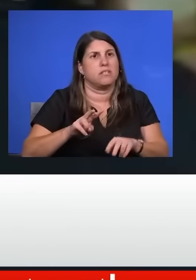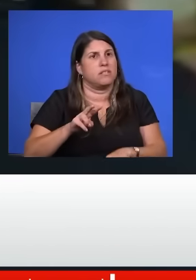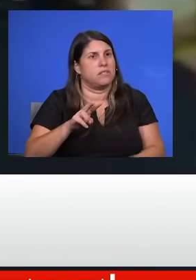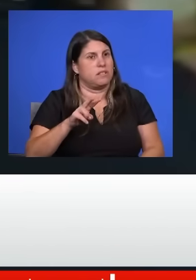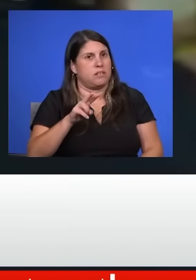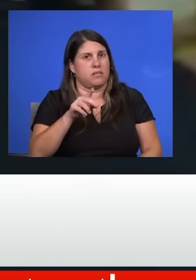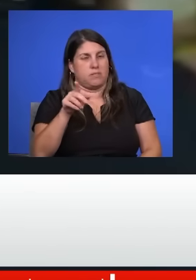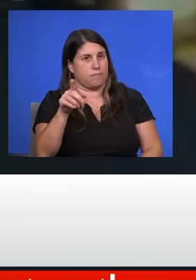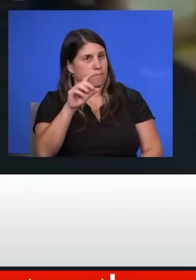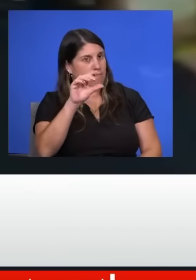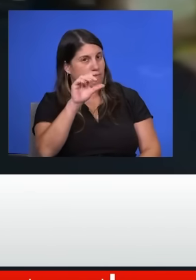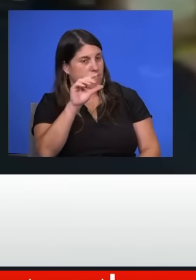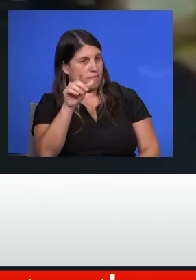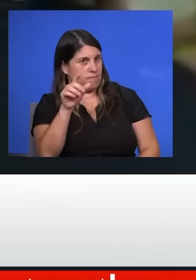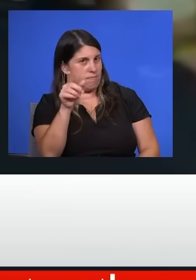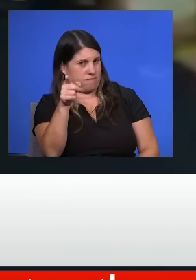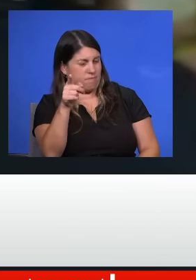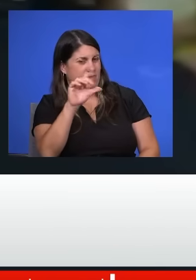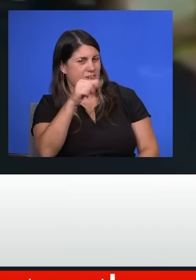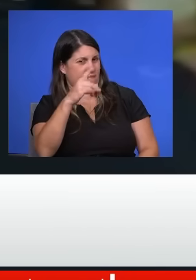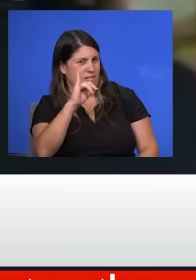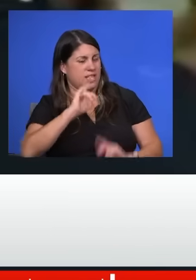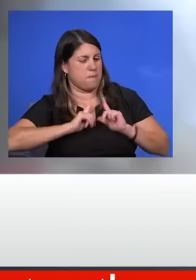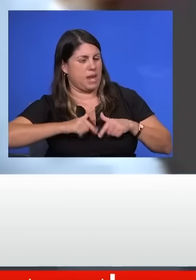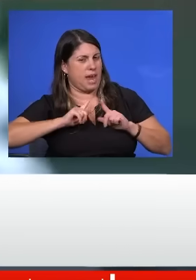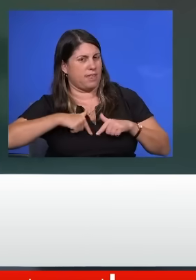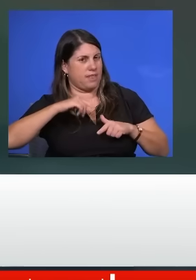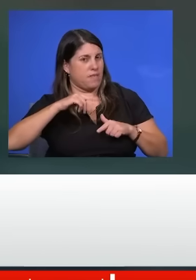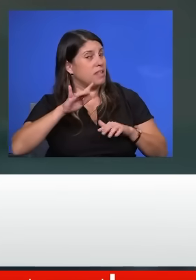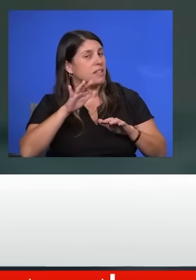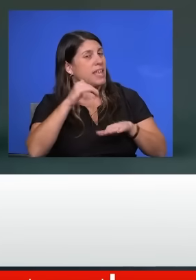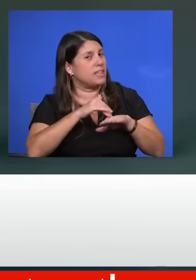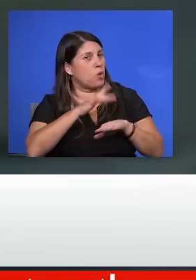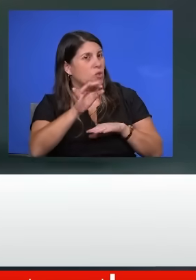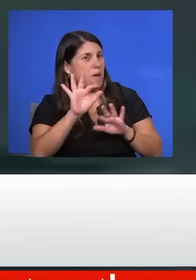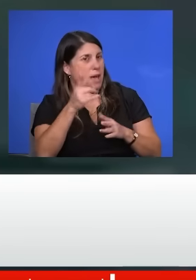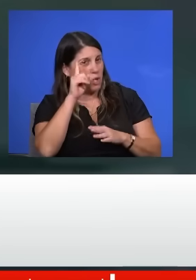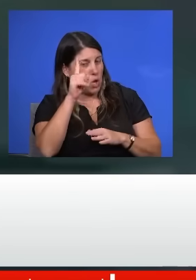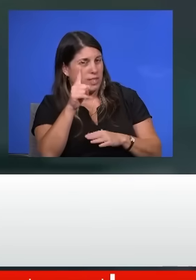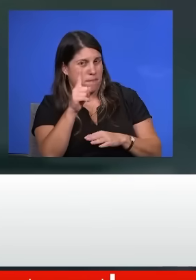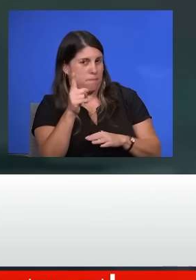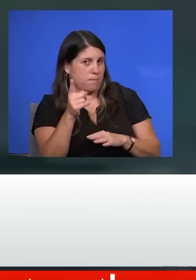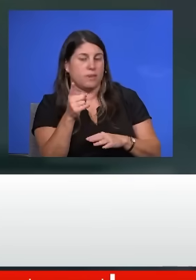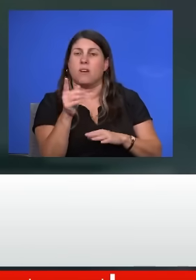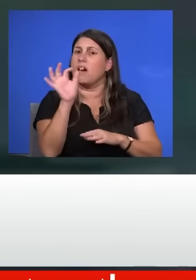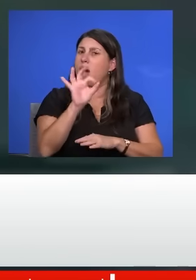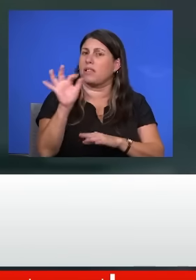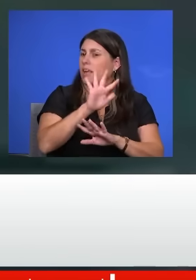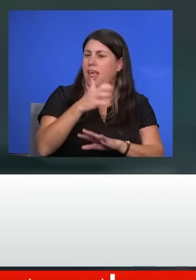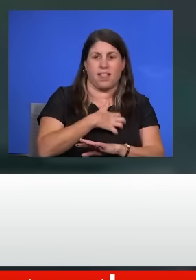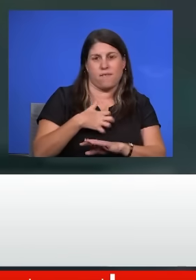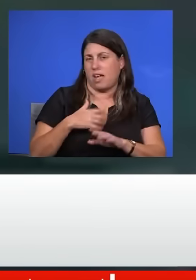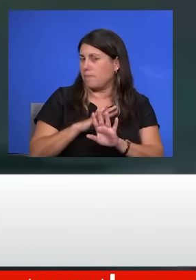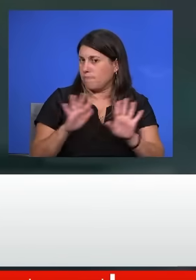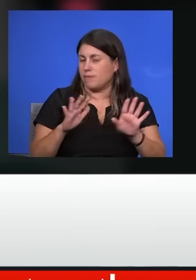פה ממגן דוד אדום, קודם כל עדכון שלך, מה אנחנו יודעים על האירוע הזה מבחינת נפגעים? נכון לרגע זה אין לנו עדיין נפגעים בידיים, הייתה פה איזושהי